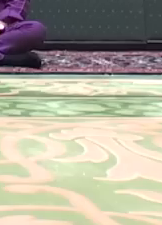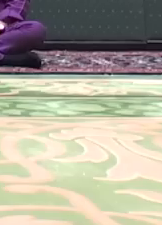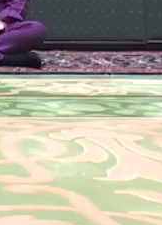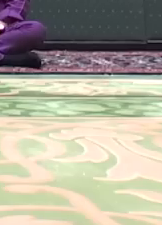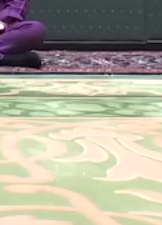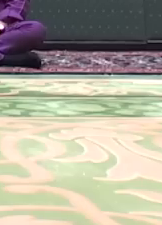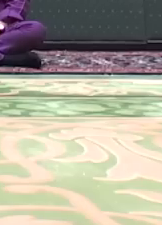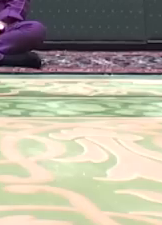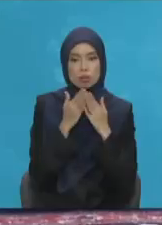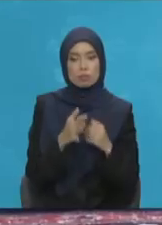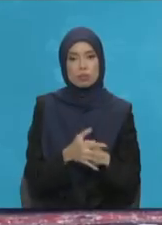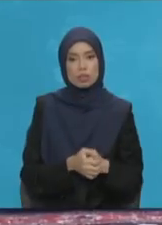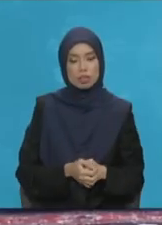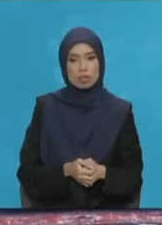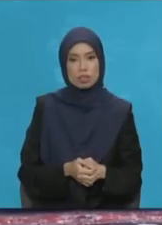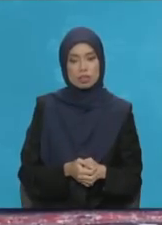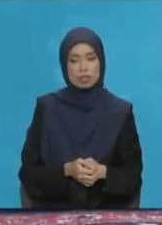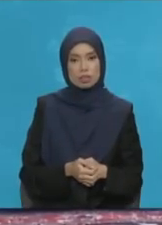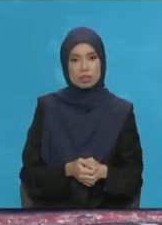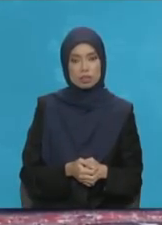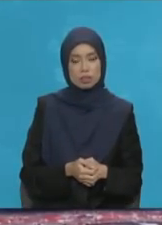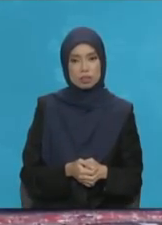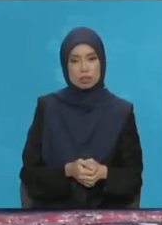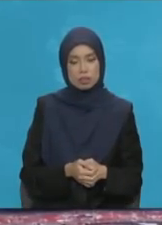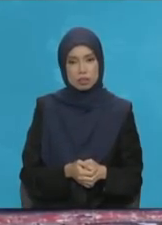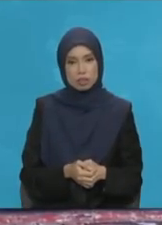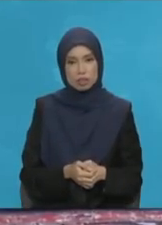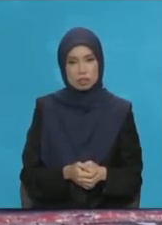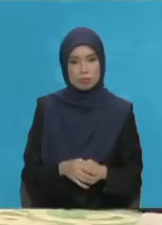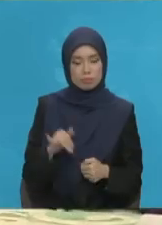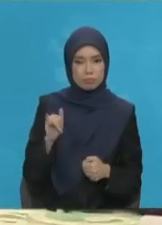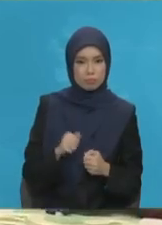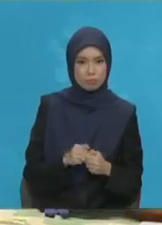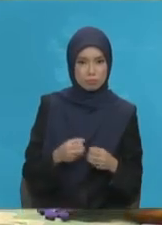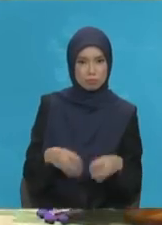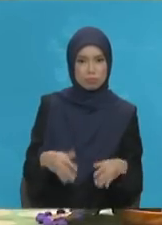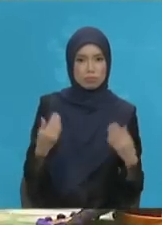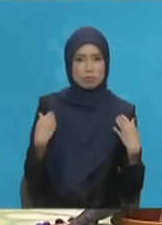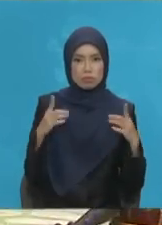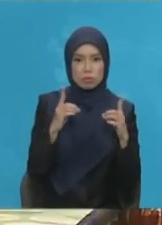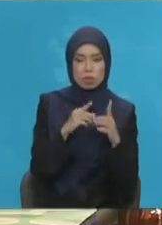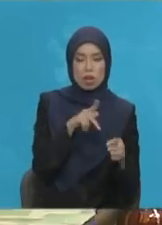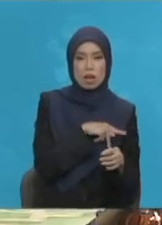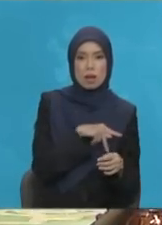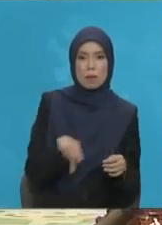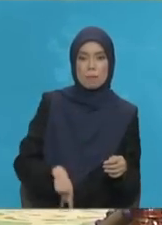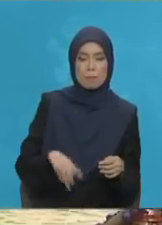yang amat mudah pemilihan Indra sederaja Saiful karib menyembahkan kehadapan majelis dunia